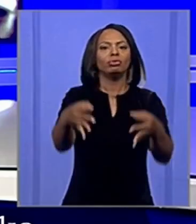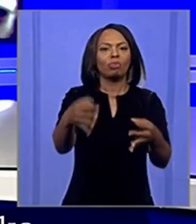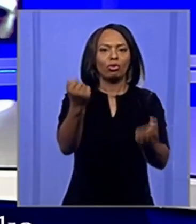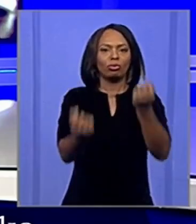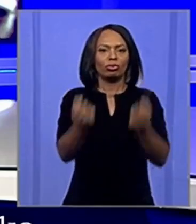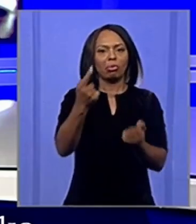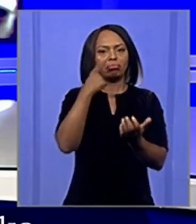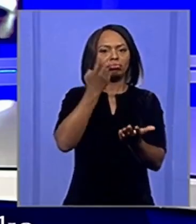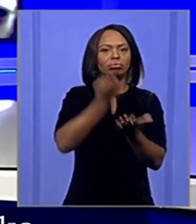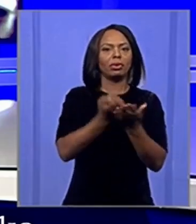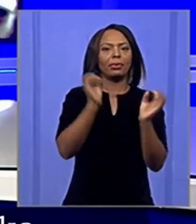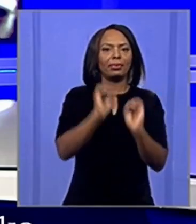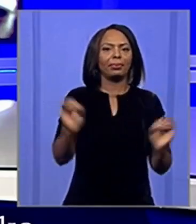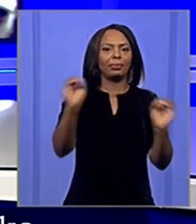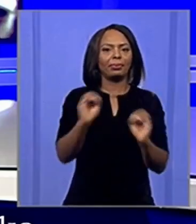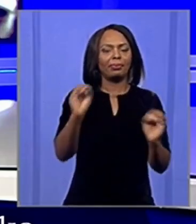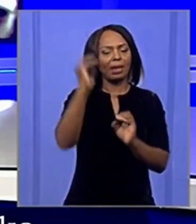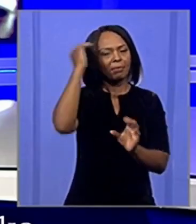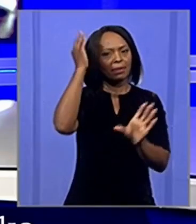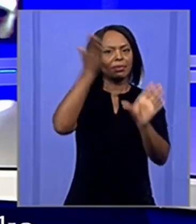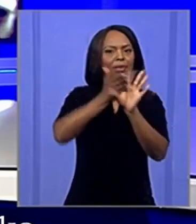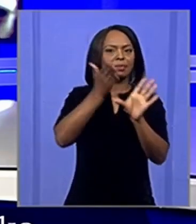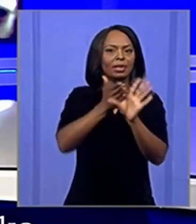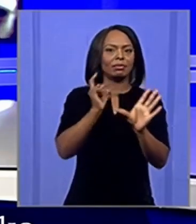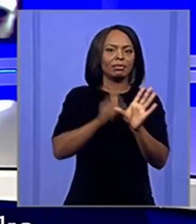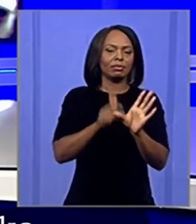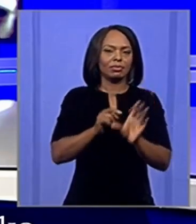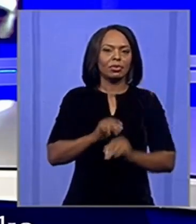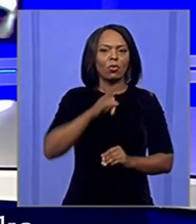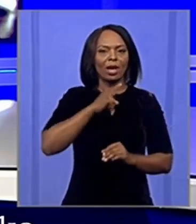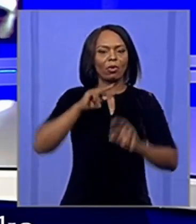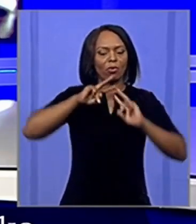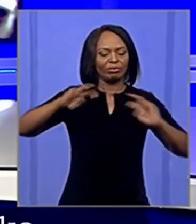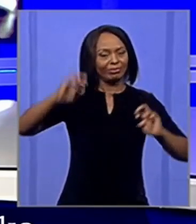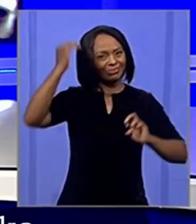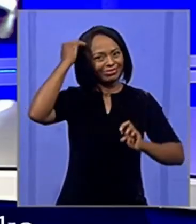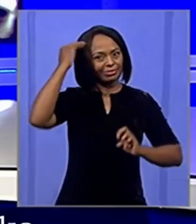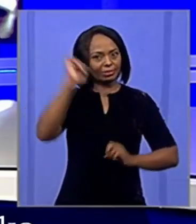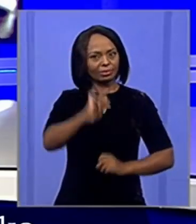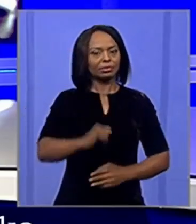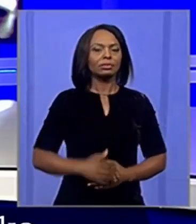ba Kimberley ba malwetse a tlhaloganyo gore a sekasekiwe tlhaloganyo.